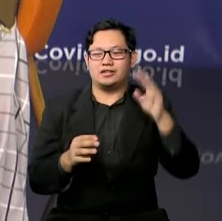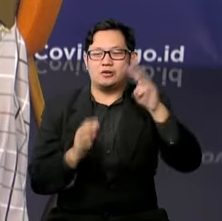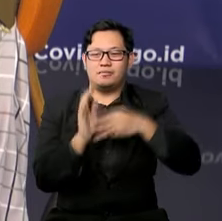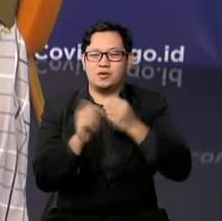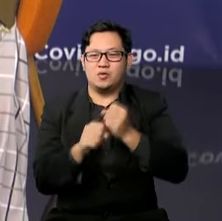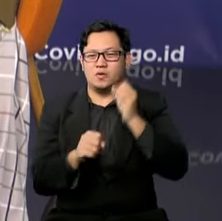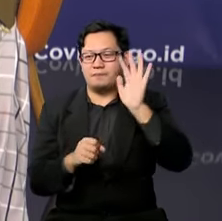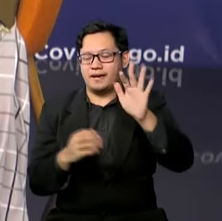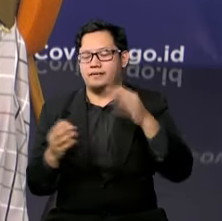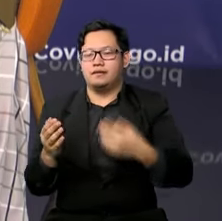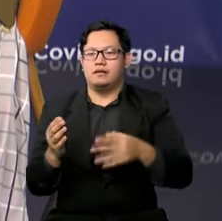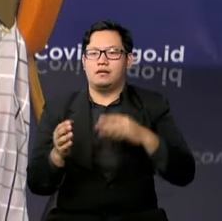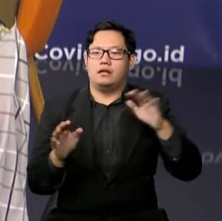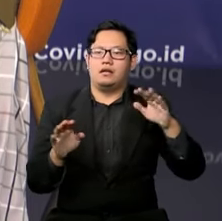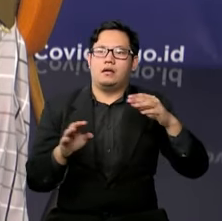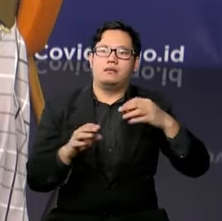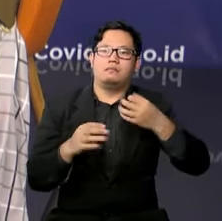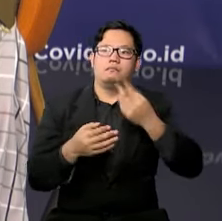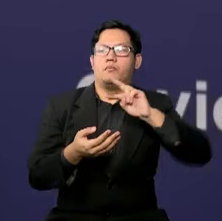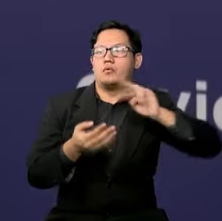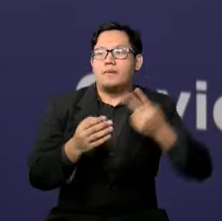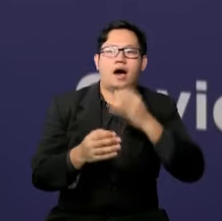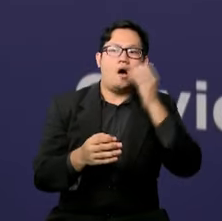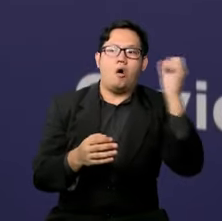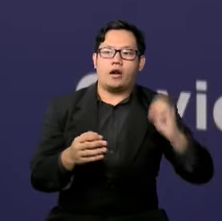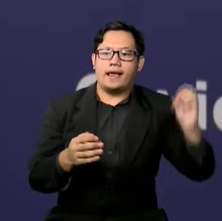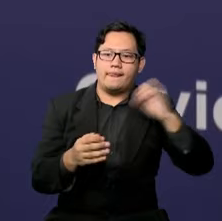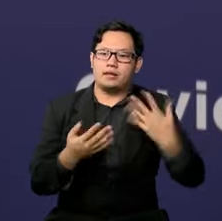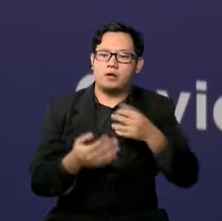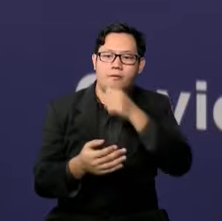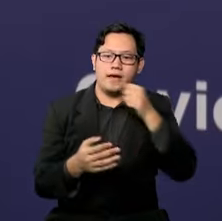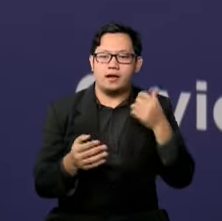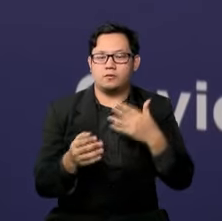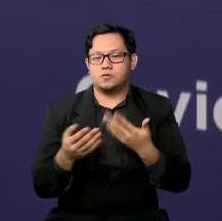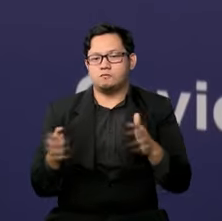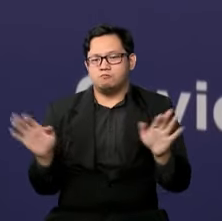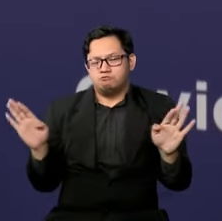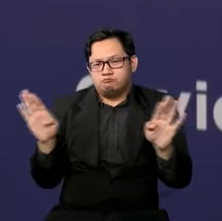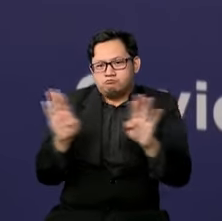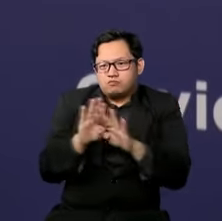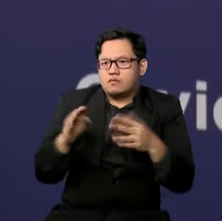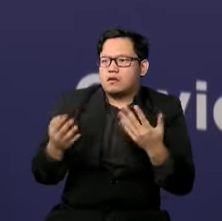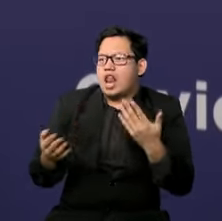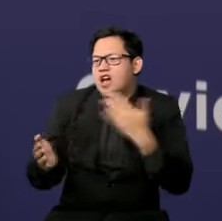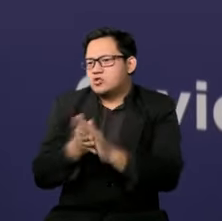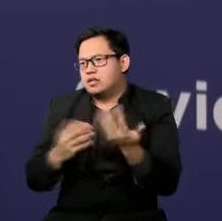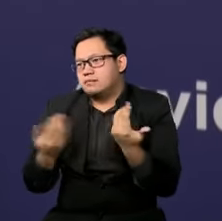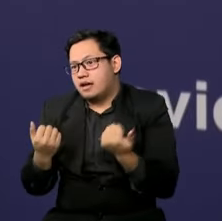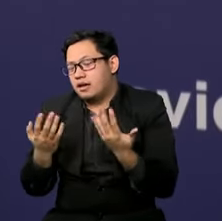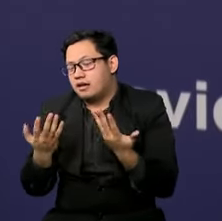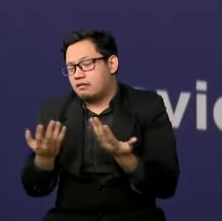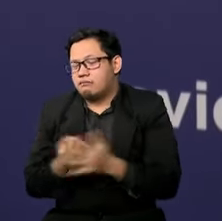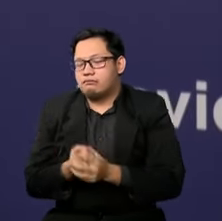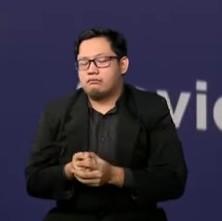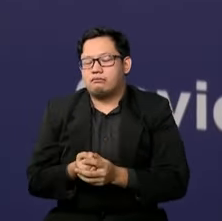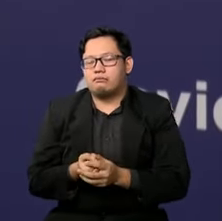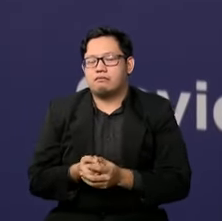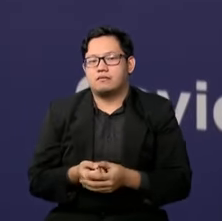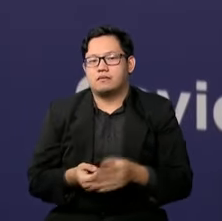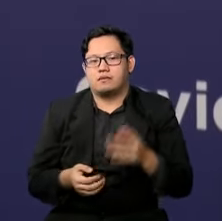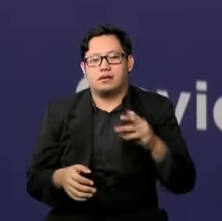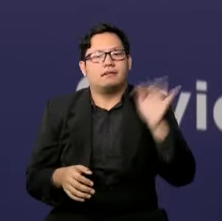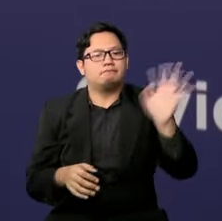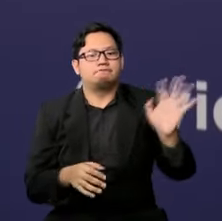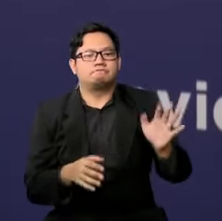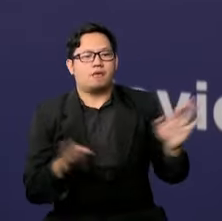tenggat waktu dua minggu dokter Lula untuk mengevaluasi jadi mentang-mentang berubah gitu ya dari hijau atau kuning berubah jadi orang gitu yang tidak serta-merta langsung